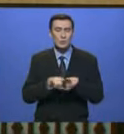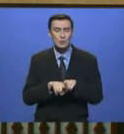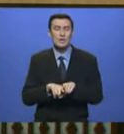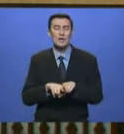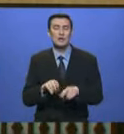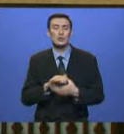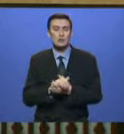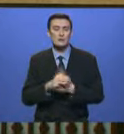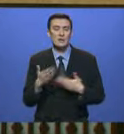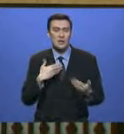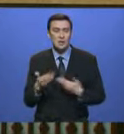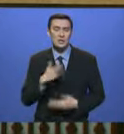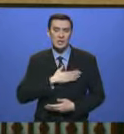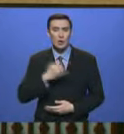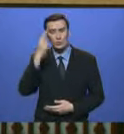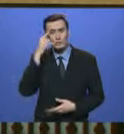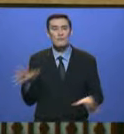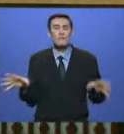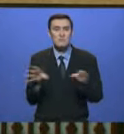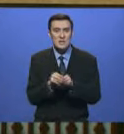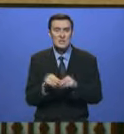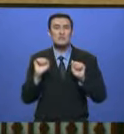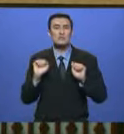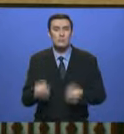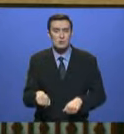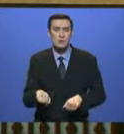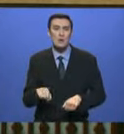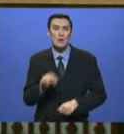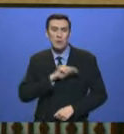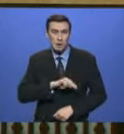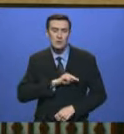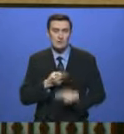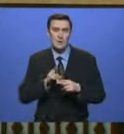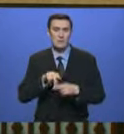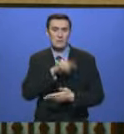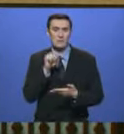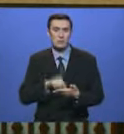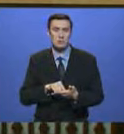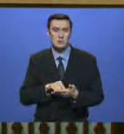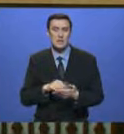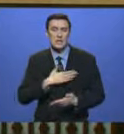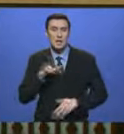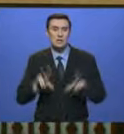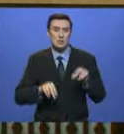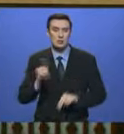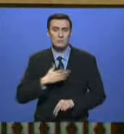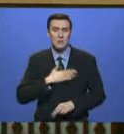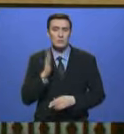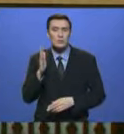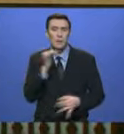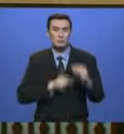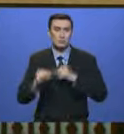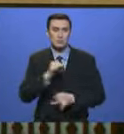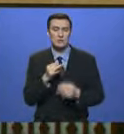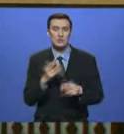да? Значит, я думаю, вместе с вами мы можем поработать и над этим вопросом. Я надеюсь, что мы обсудим то,